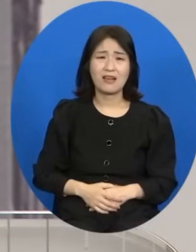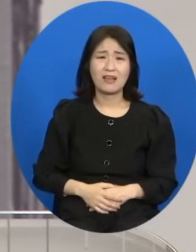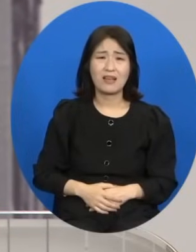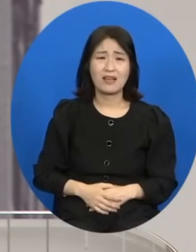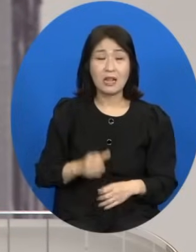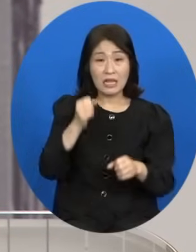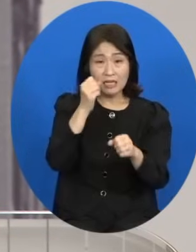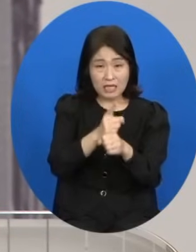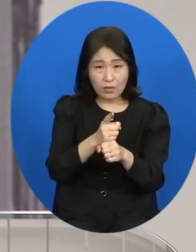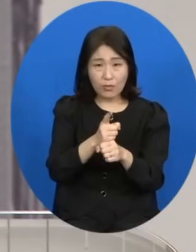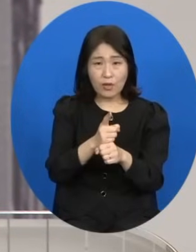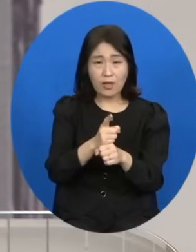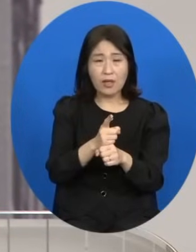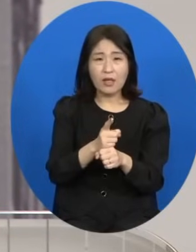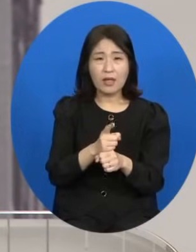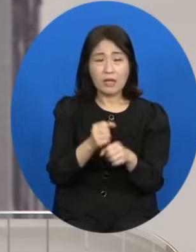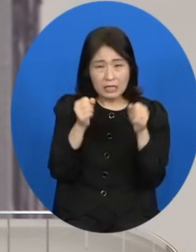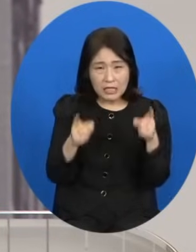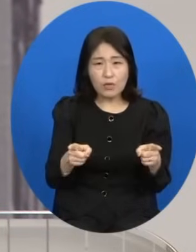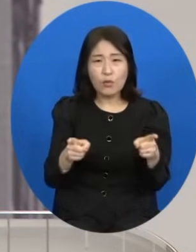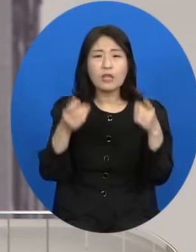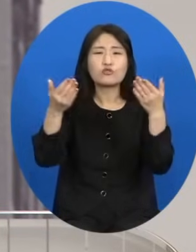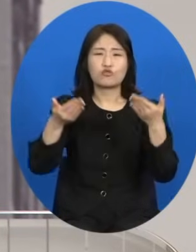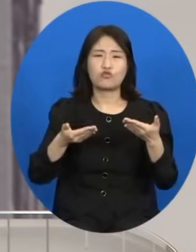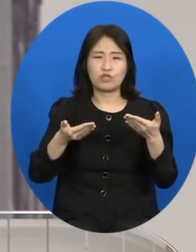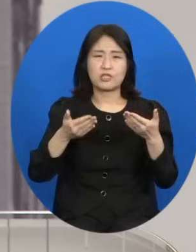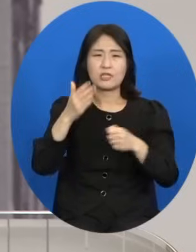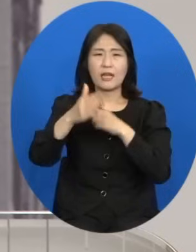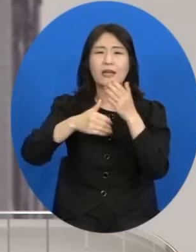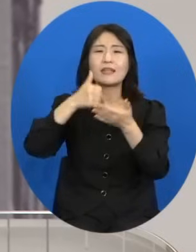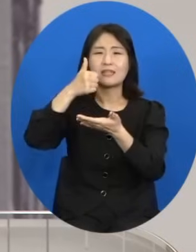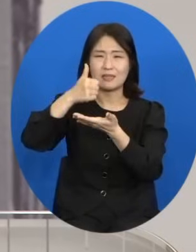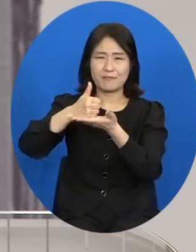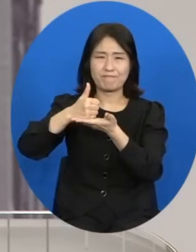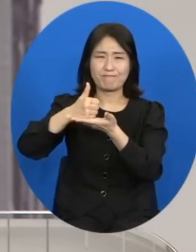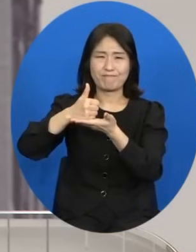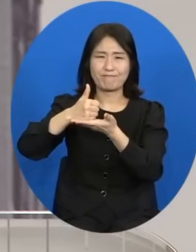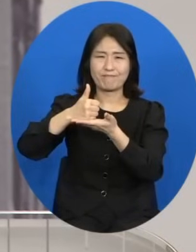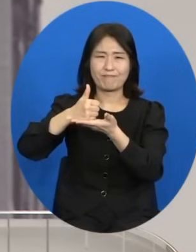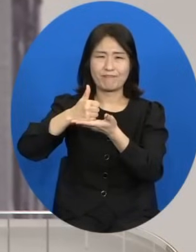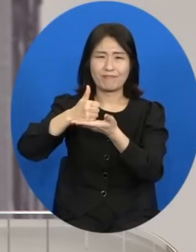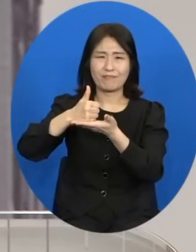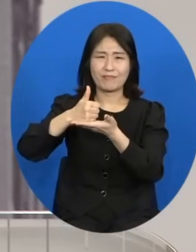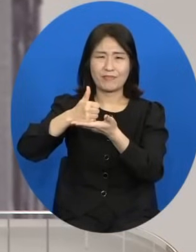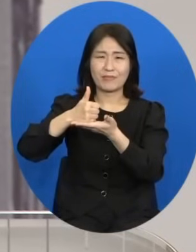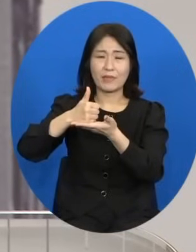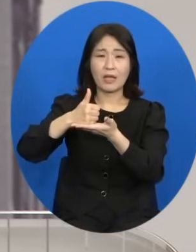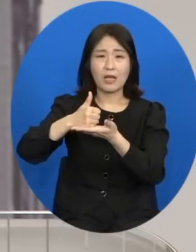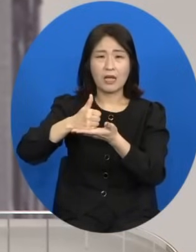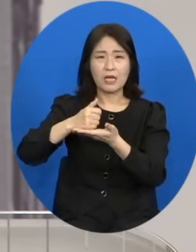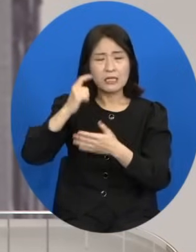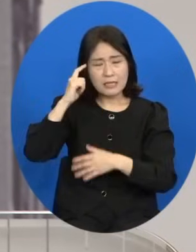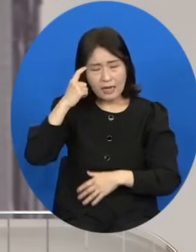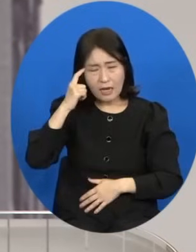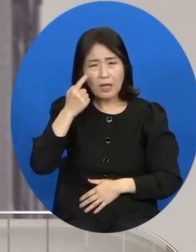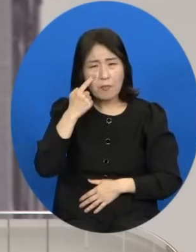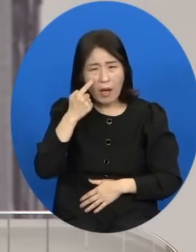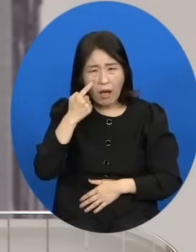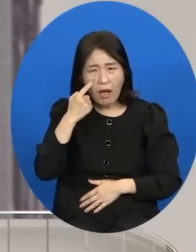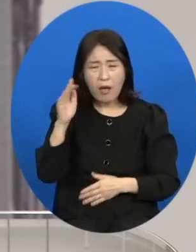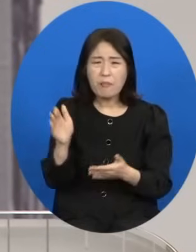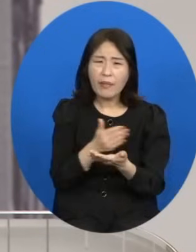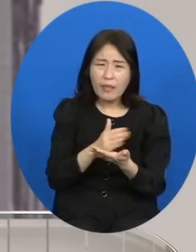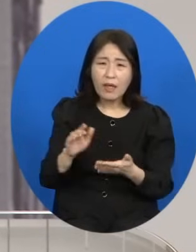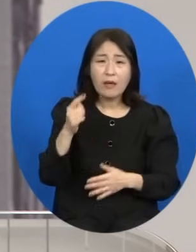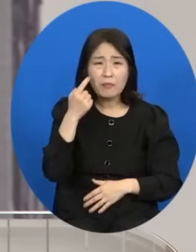기회를 주신 거예요 지혜롭게 판단해 봐라 생각해 보라 우리의 삶을 어떻게 살아가야 할지